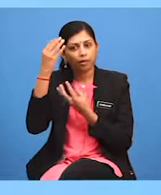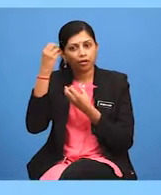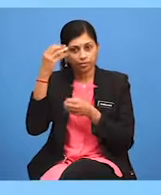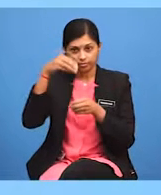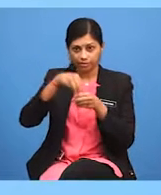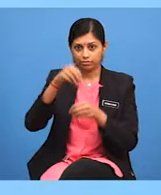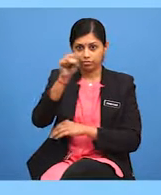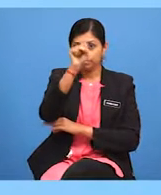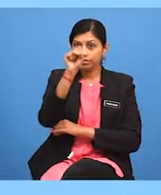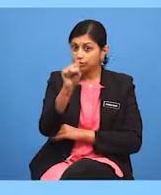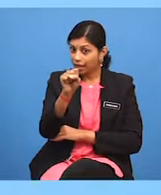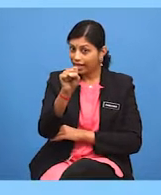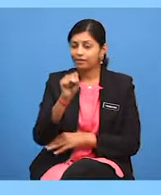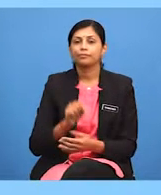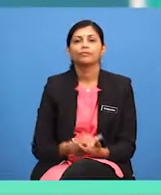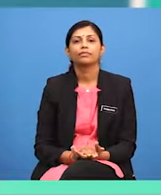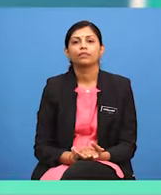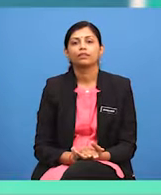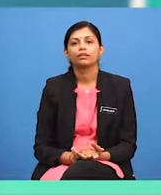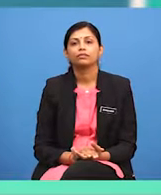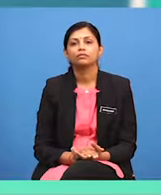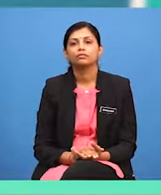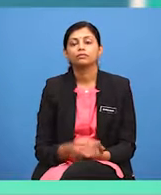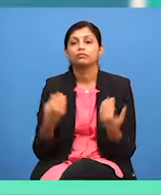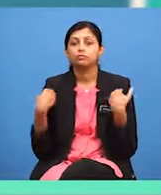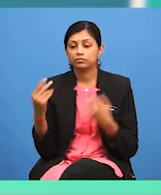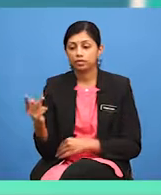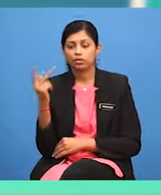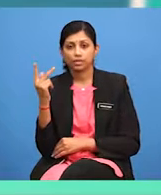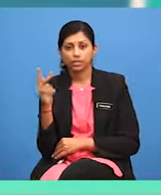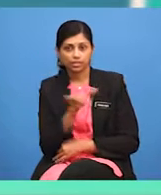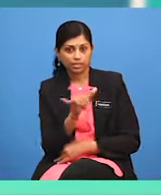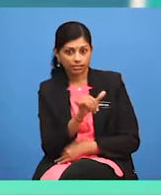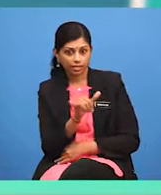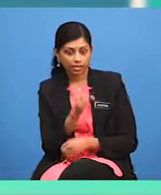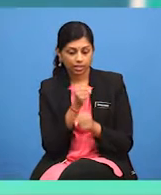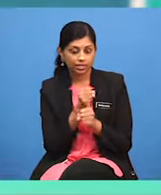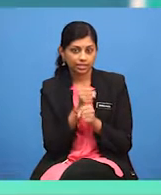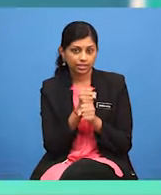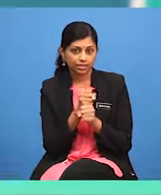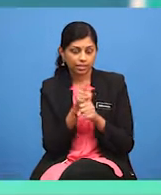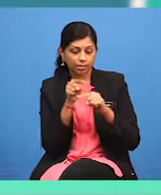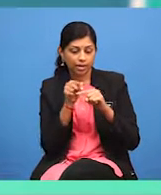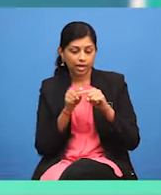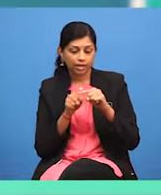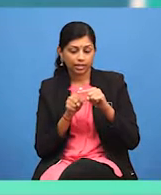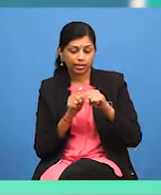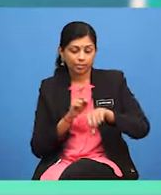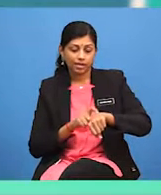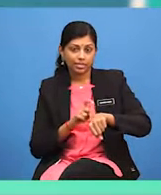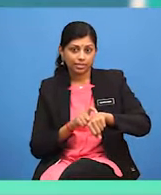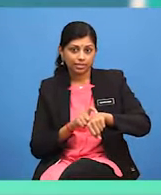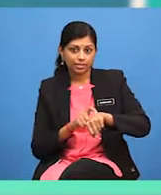dalam soalan dahulu. Kuasa sama dengan kerja bahagi dengan masa.